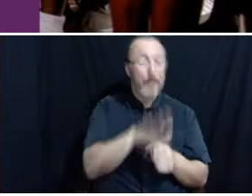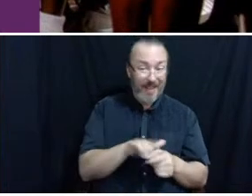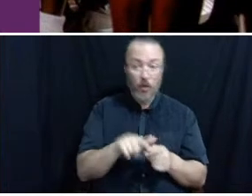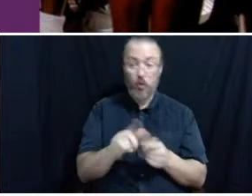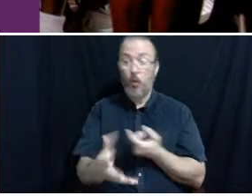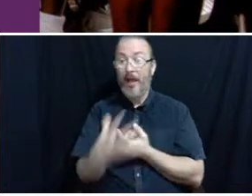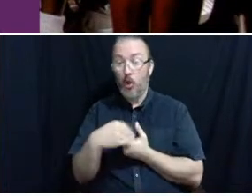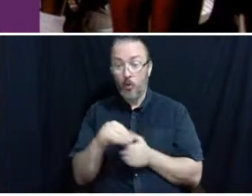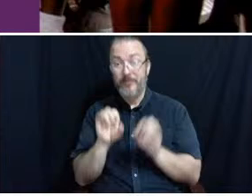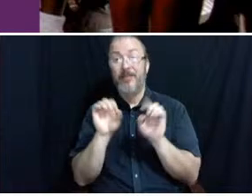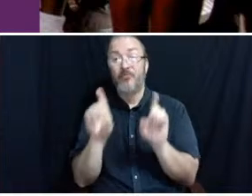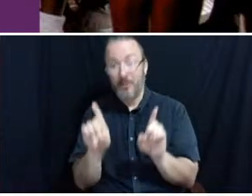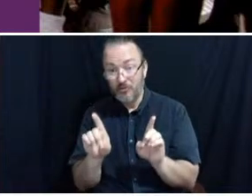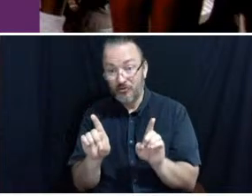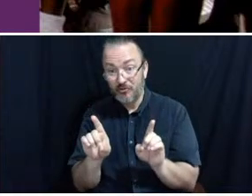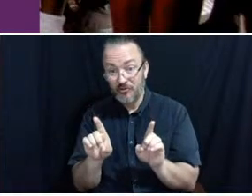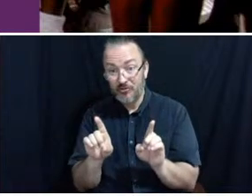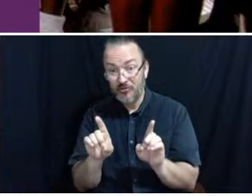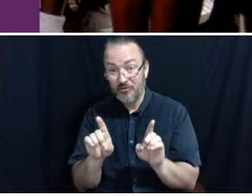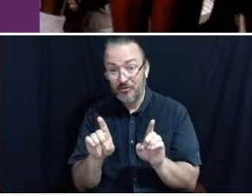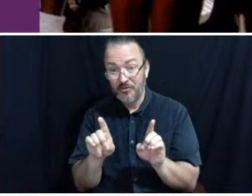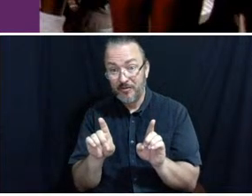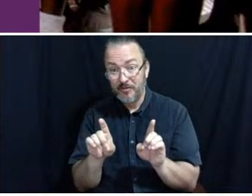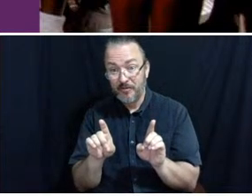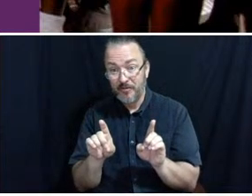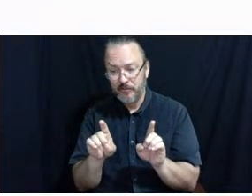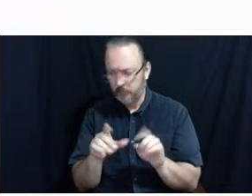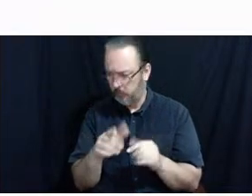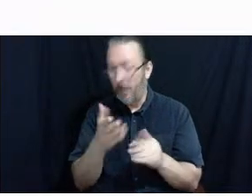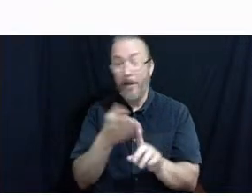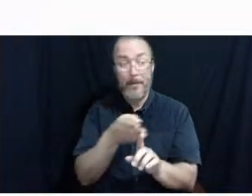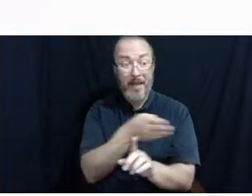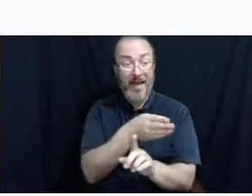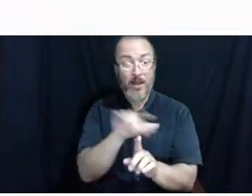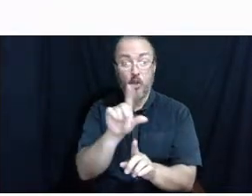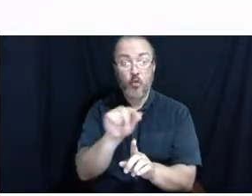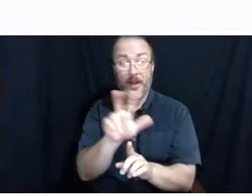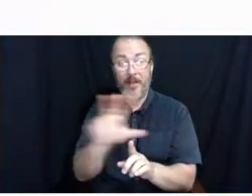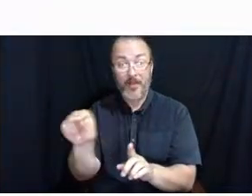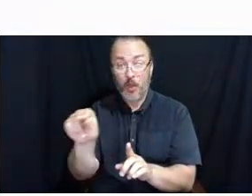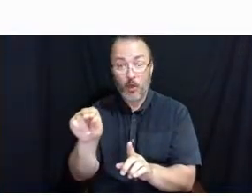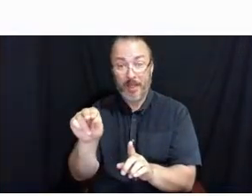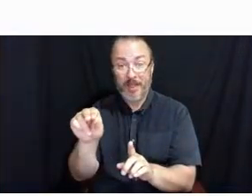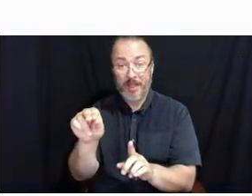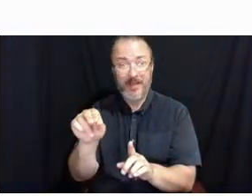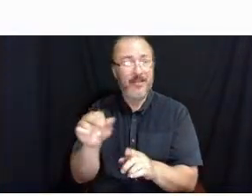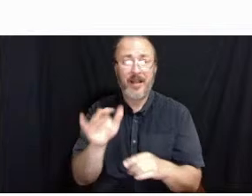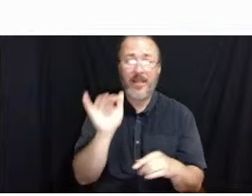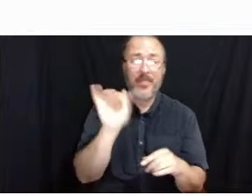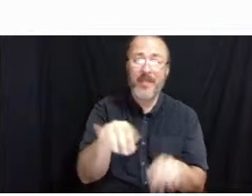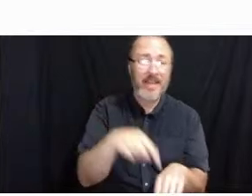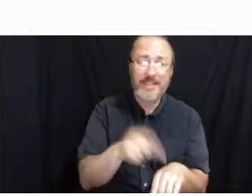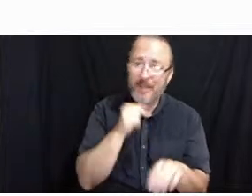à réaliser l'éducation inclusive d'ici à 2030, mais